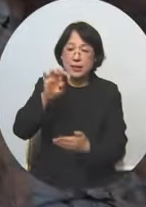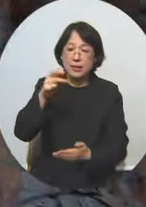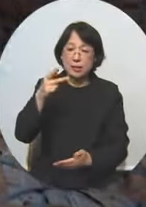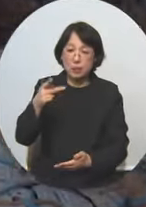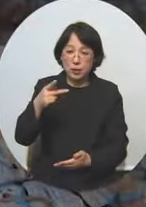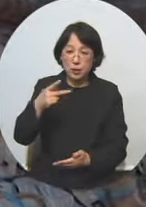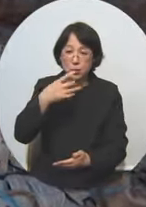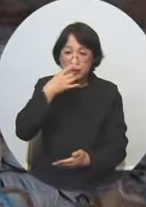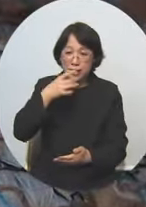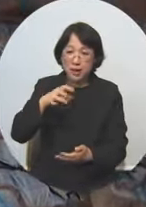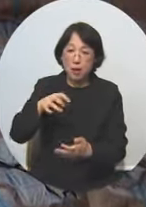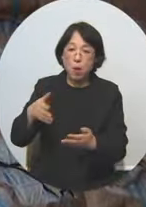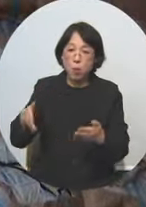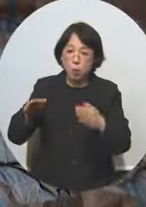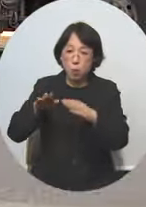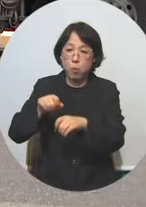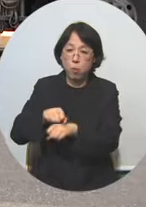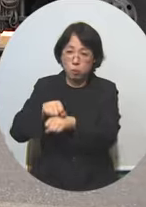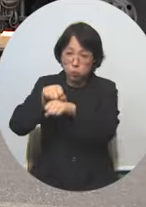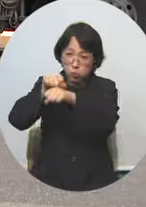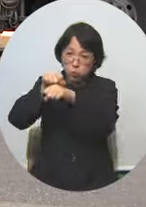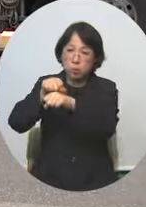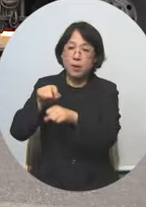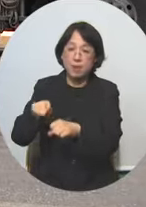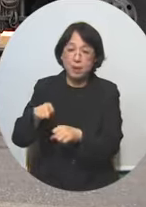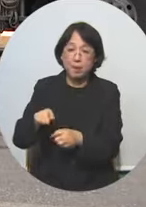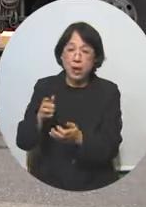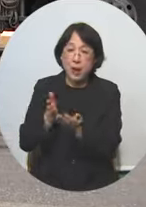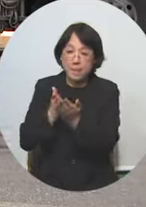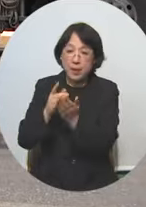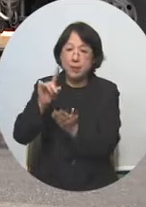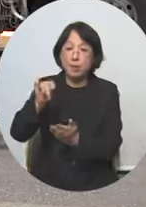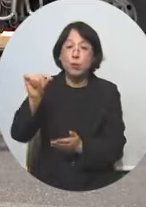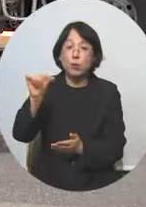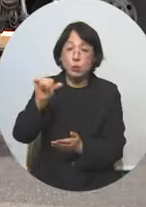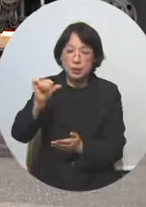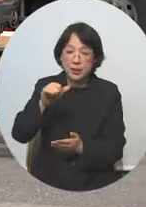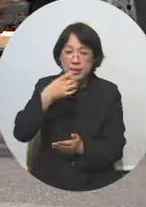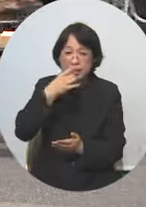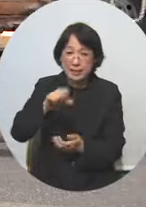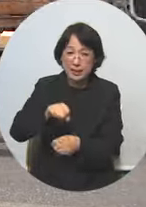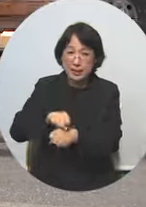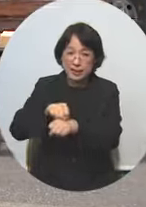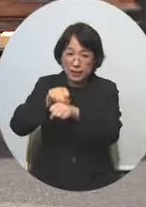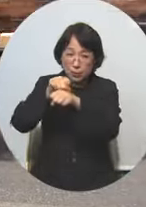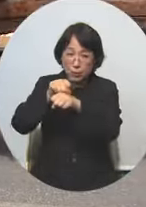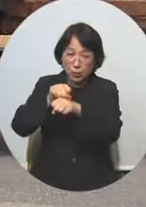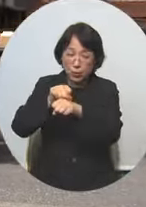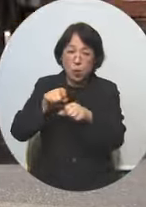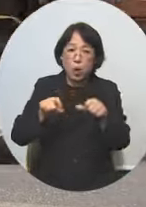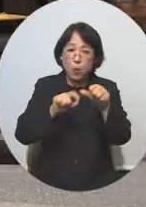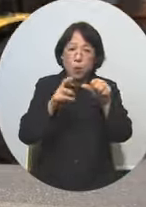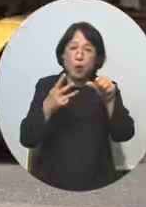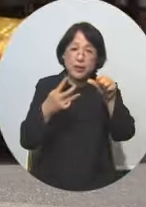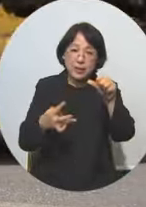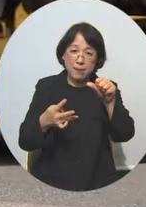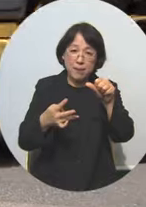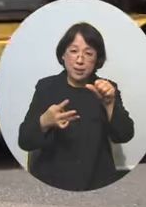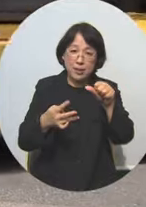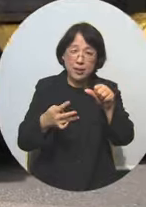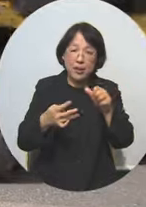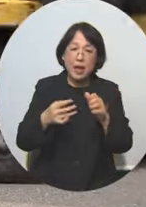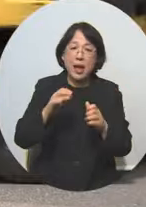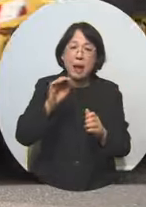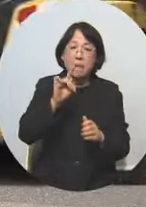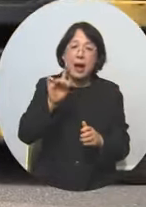포대가 가득 실려 있습니다. 이 배는 15,000톤의 쌀을 싣고 다음 달 3일 방글라데시로 출항합니다.